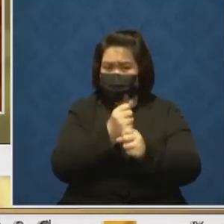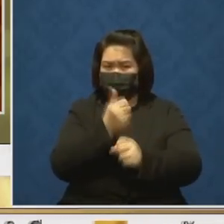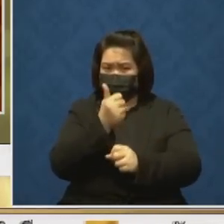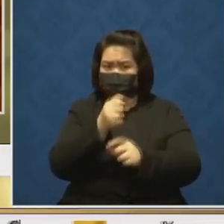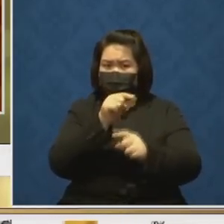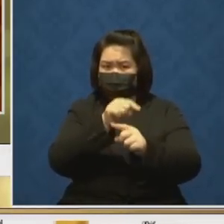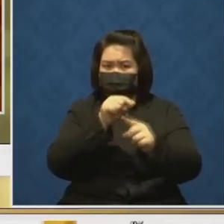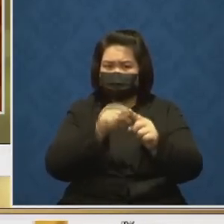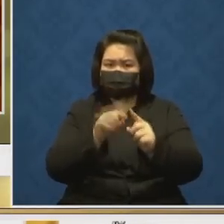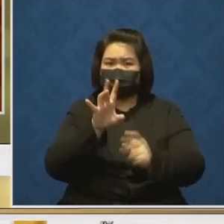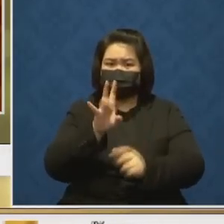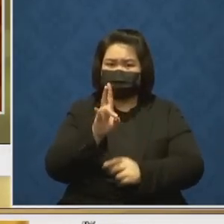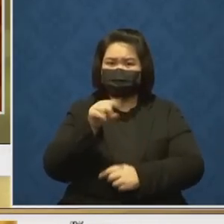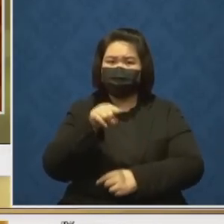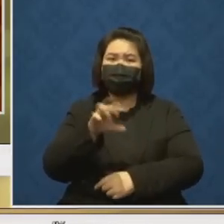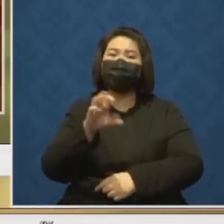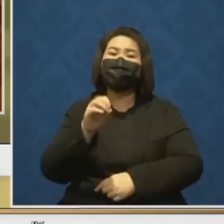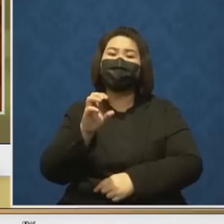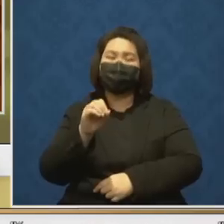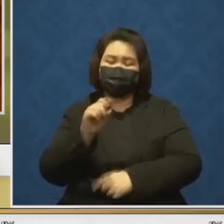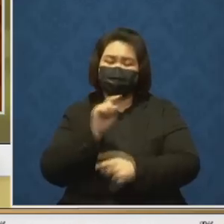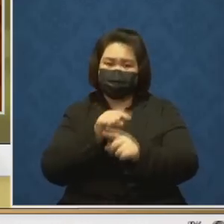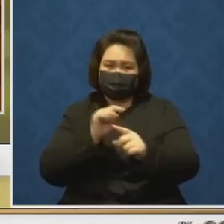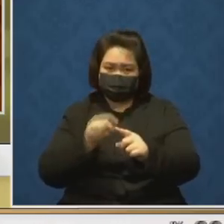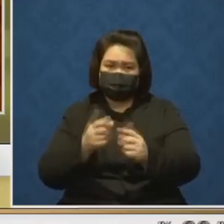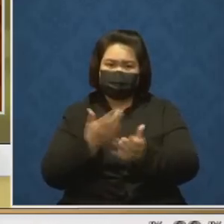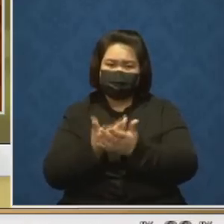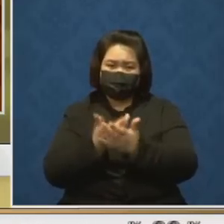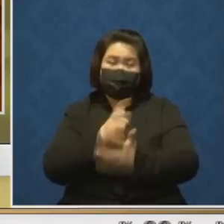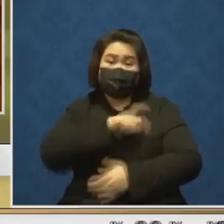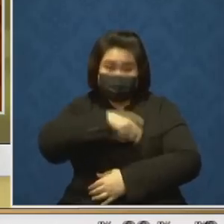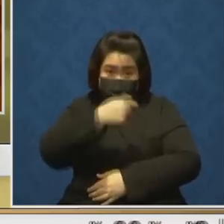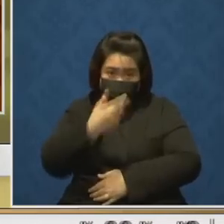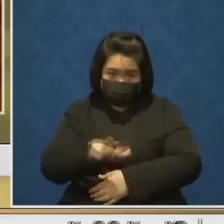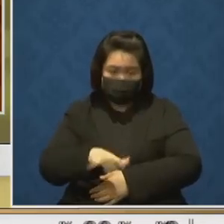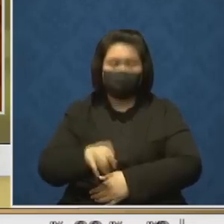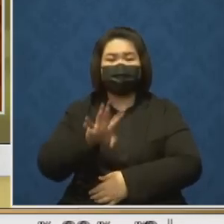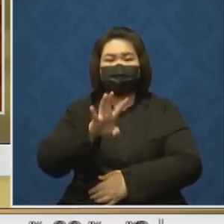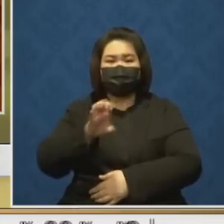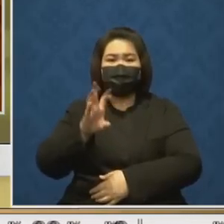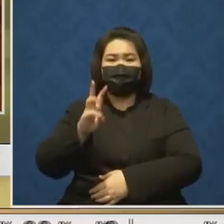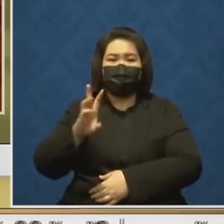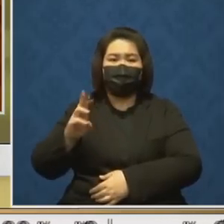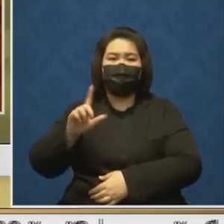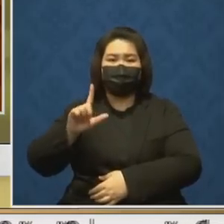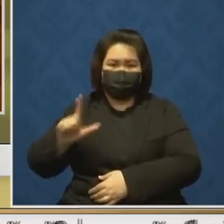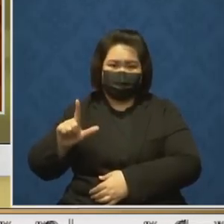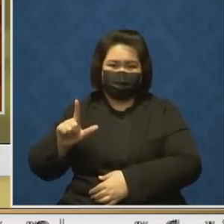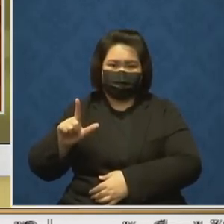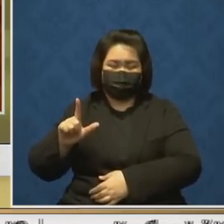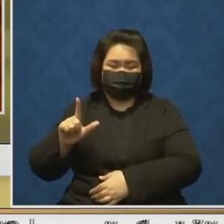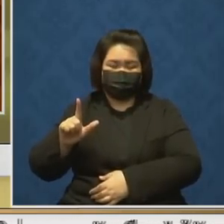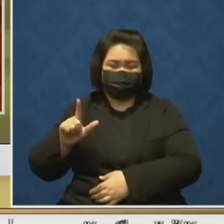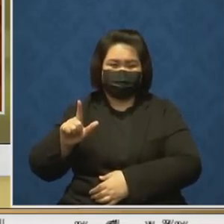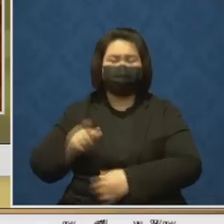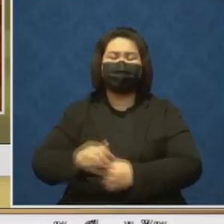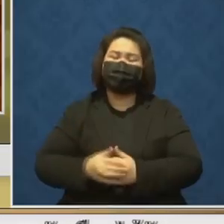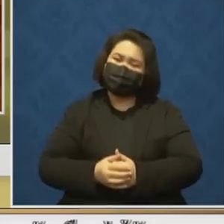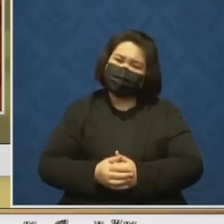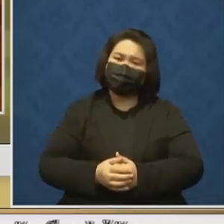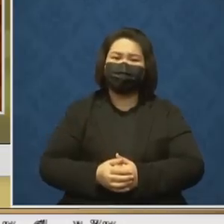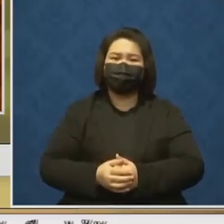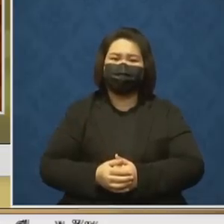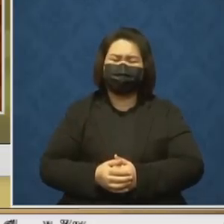7.50%ใช้งบก่สร้างไปแล้วทงสิ้น 466 ลานบาทถ้าว่า UDD